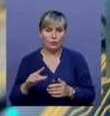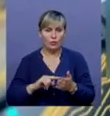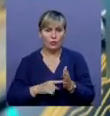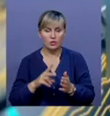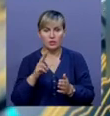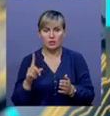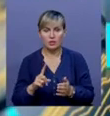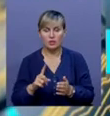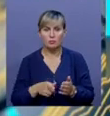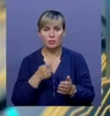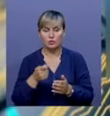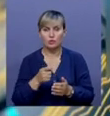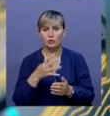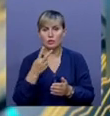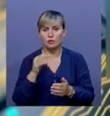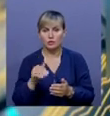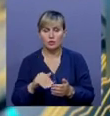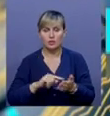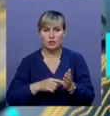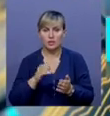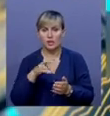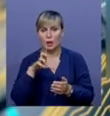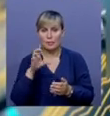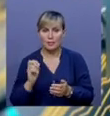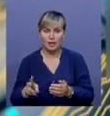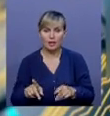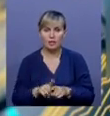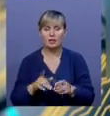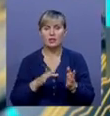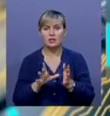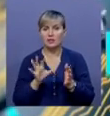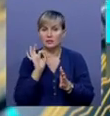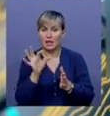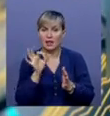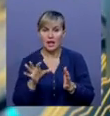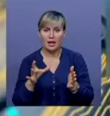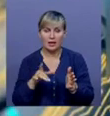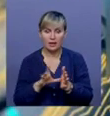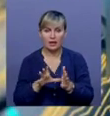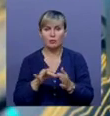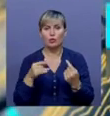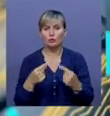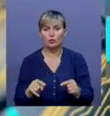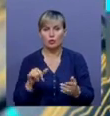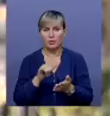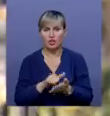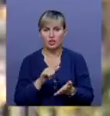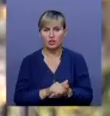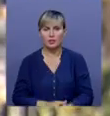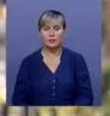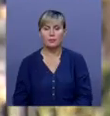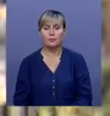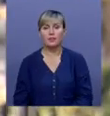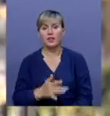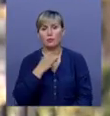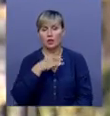кисет портал 40 и 1500 . i'm back . кисет telegram.bot электронного правительства и другие приложения но